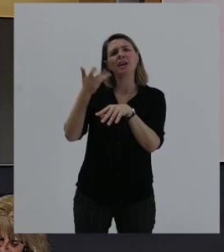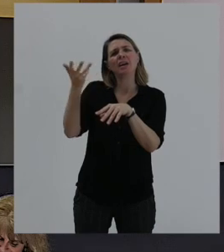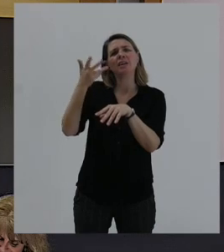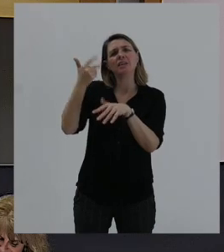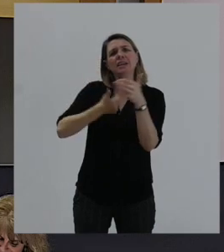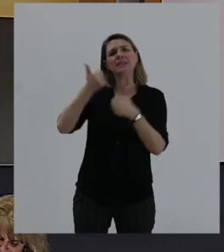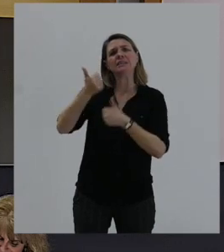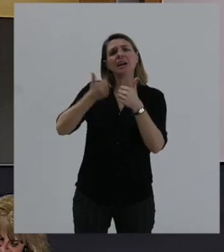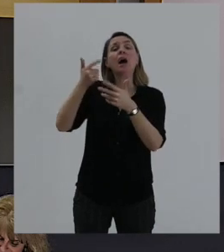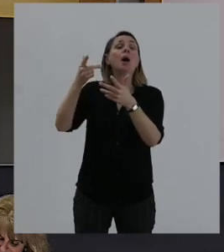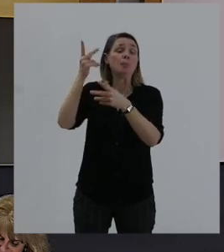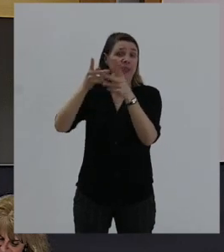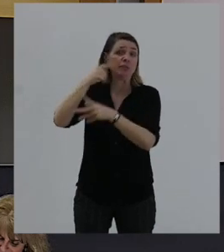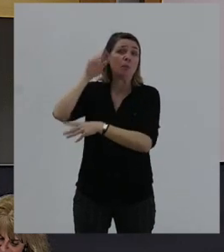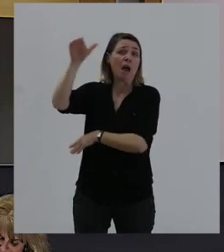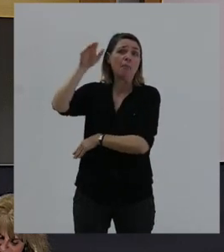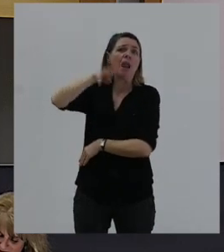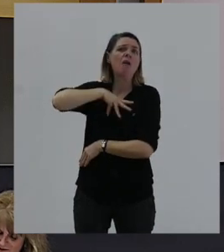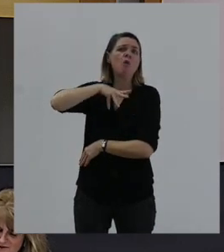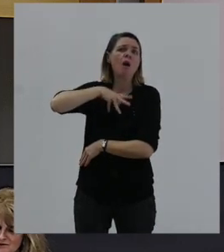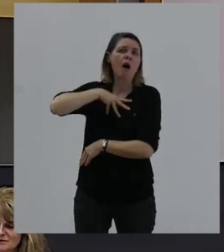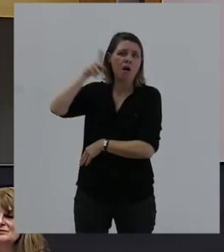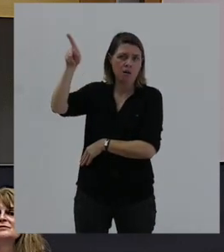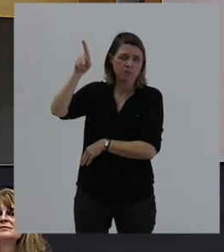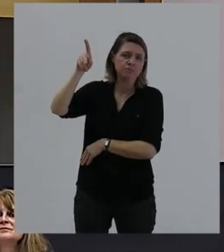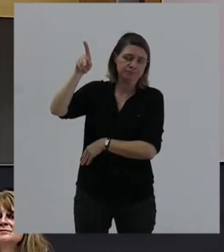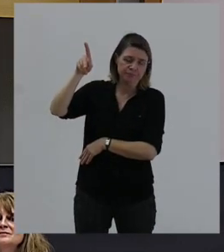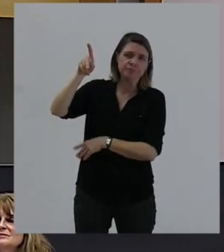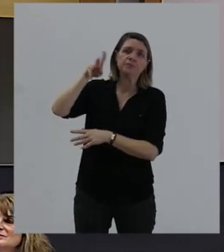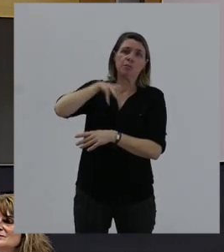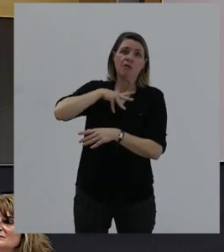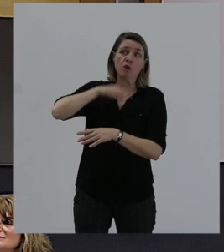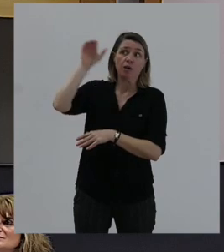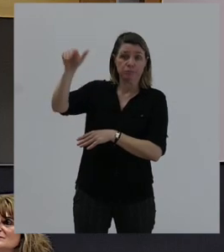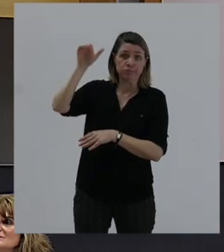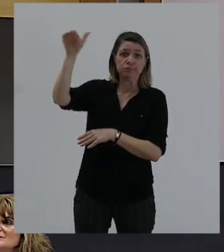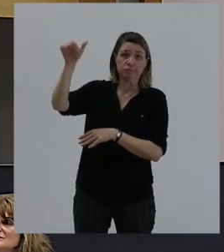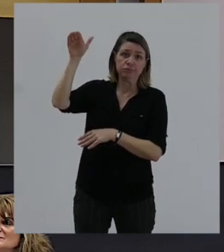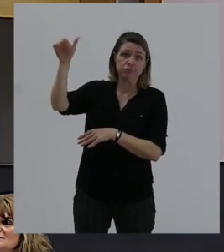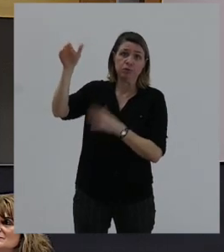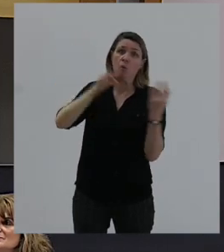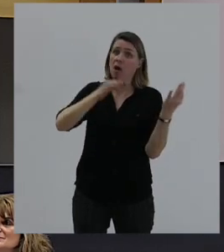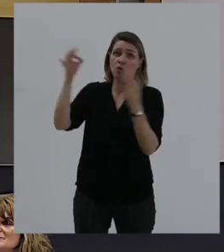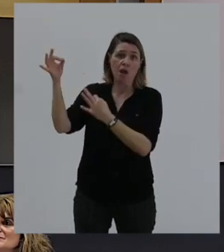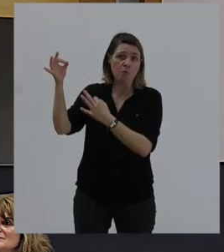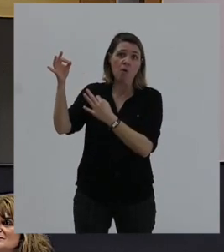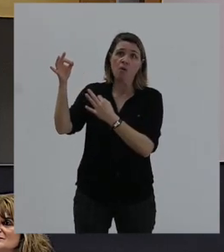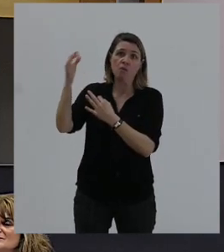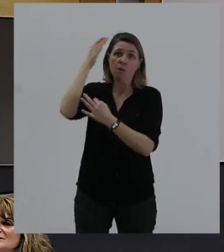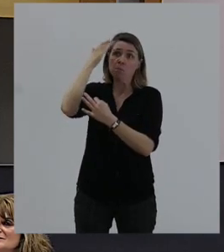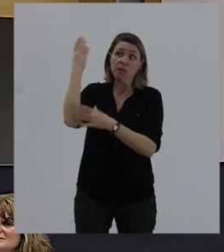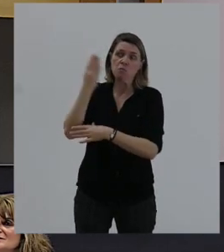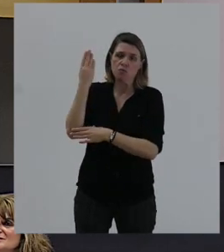des services d'un avocat. Voilà, donc on a un avocat que l'on sollicite régulièrement lorsqu'on en a